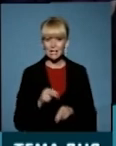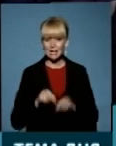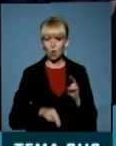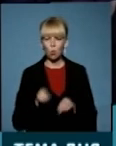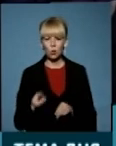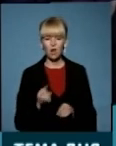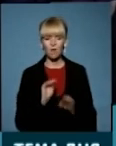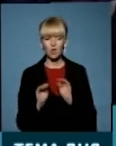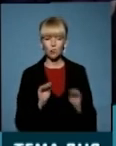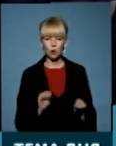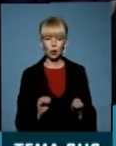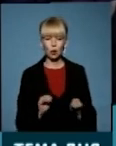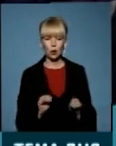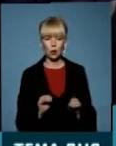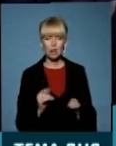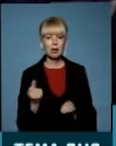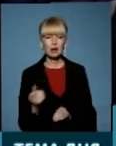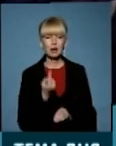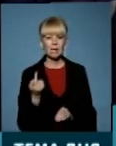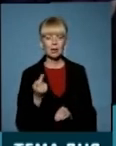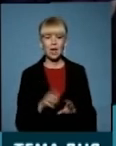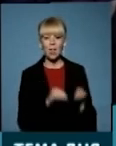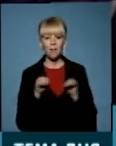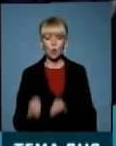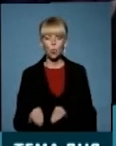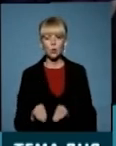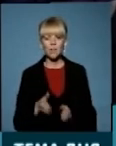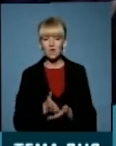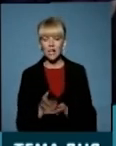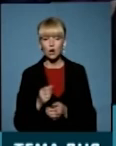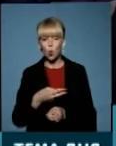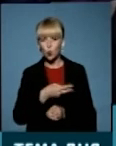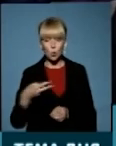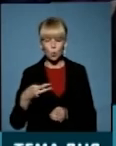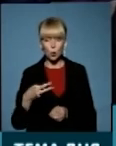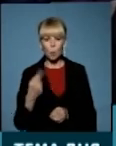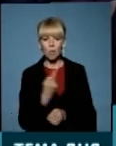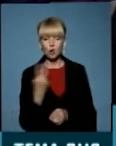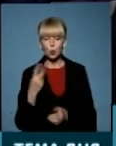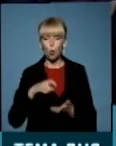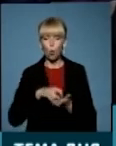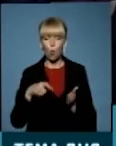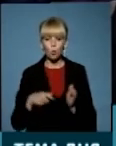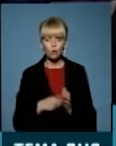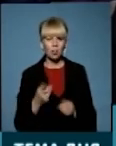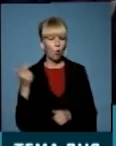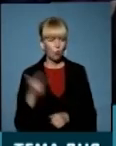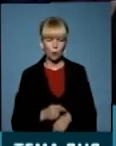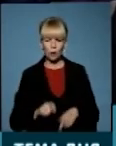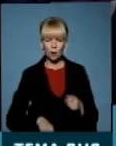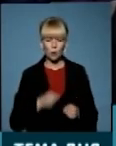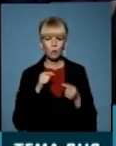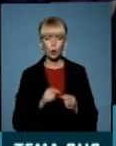Там влаштований єдиний евакуаційний вихід з другого поверху перших та других корпусів, що є грубим